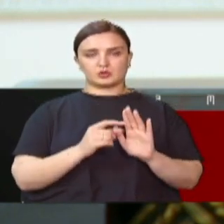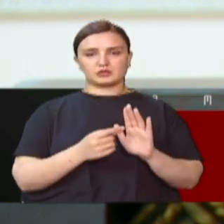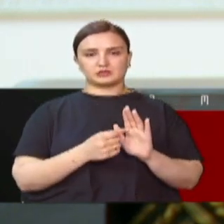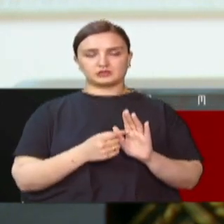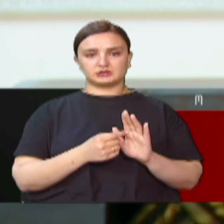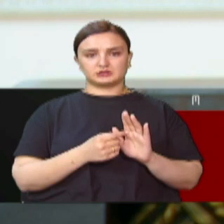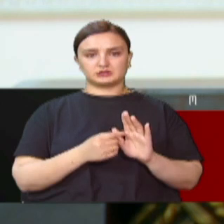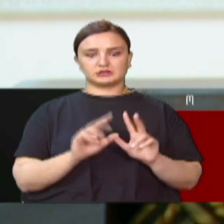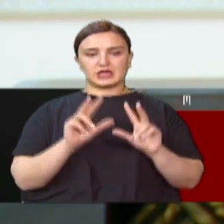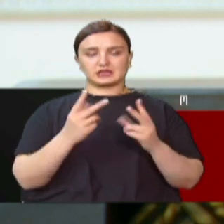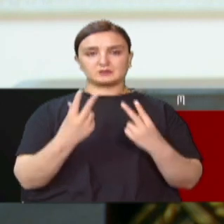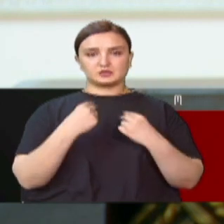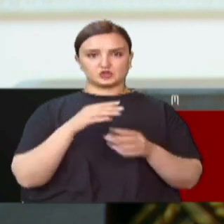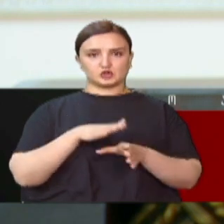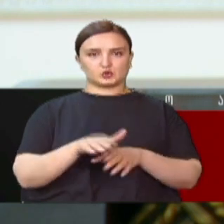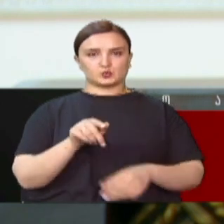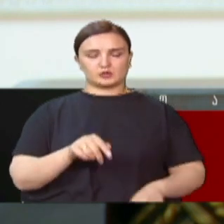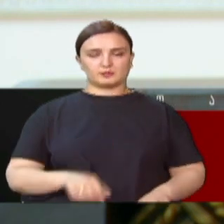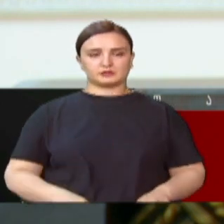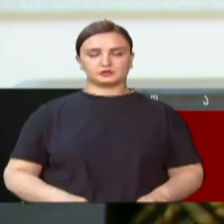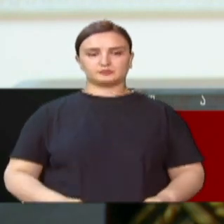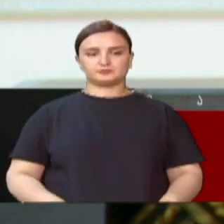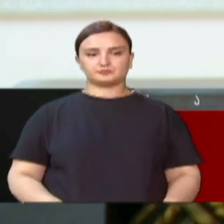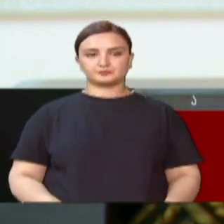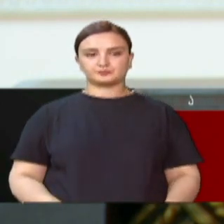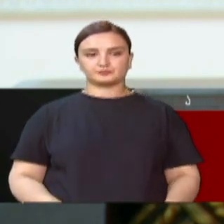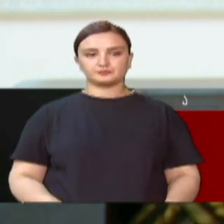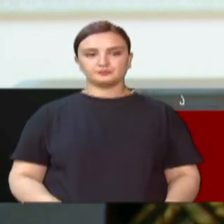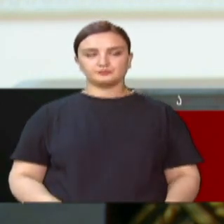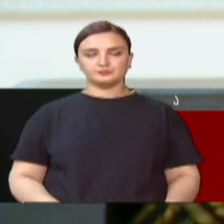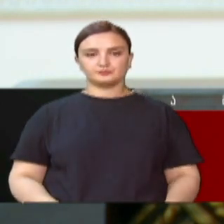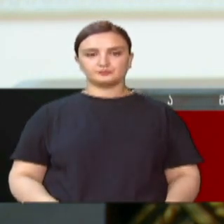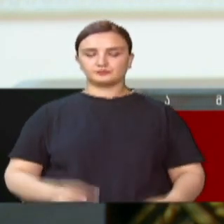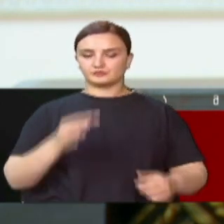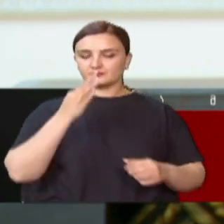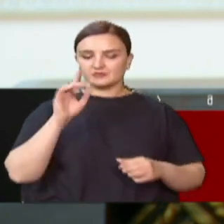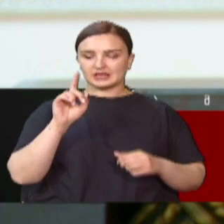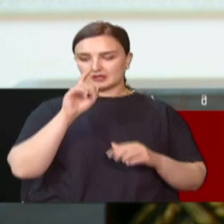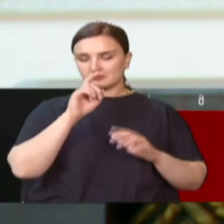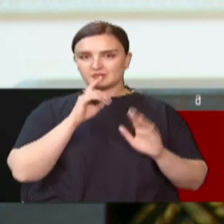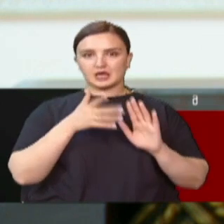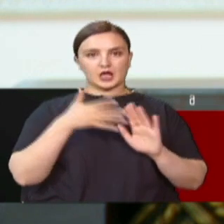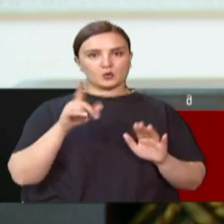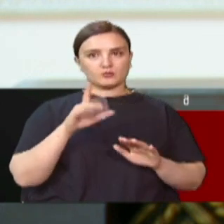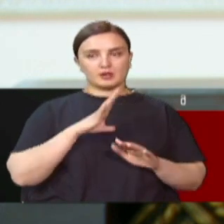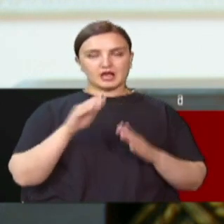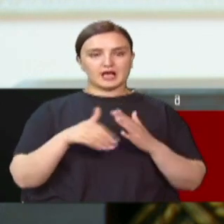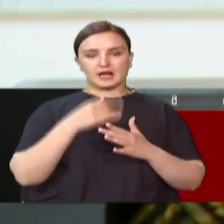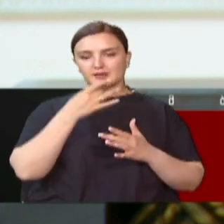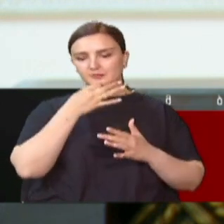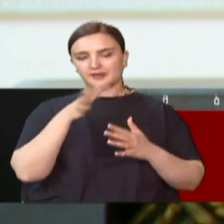და ამ დათქმის შესრულებისა, რომ მელე რბილად თუ თქვათ რამე გაუგებრობა არ იყოს და ახალი პრეტენზიები არ